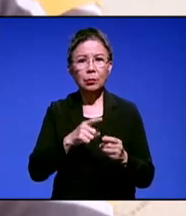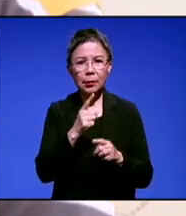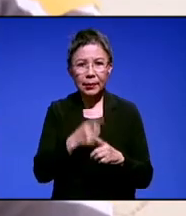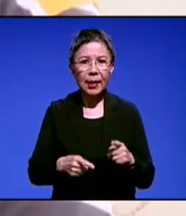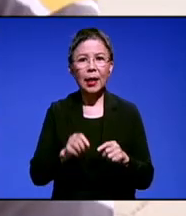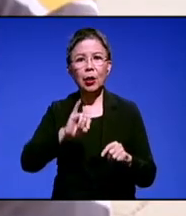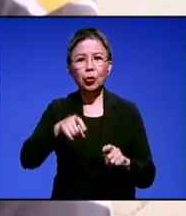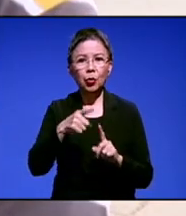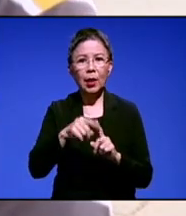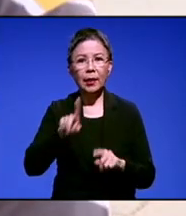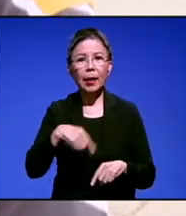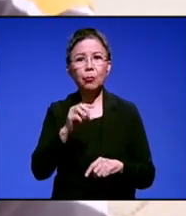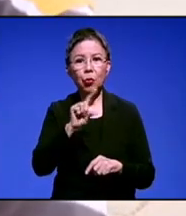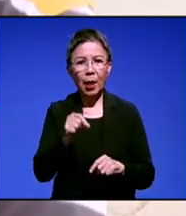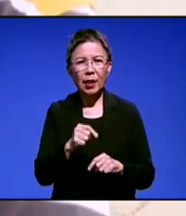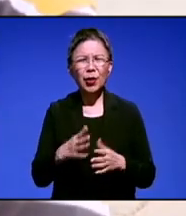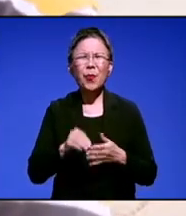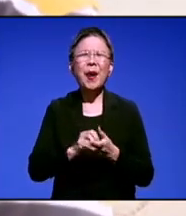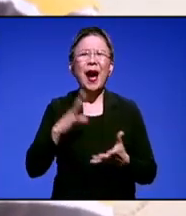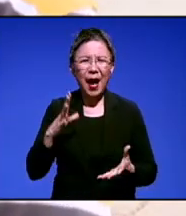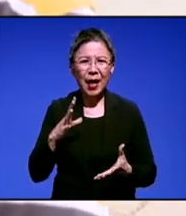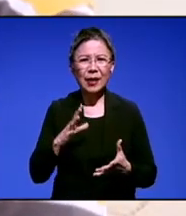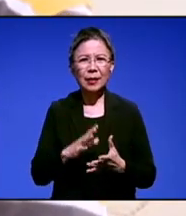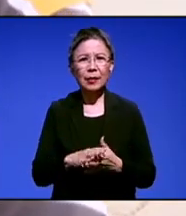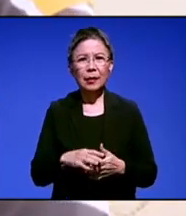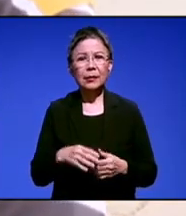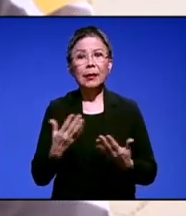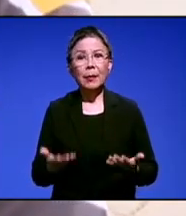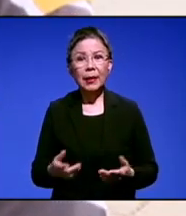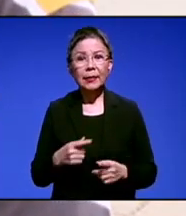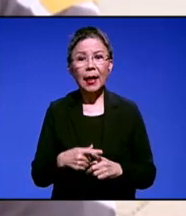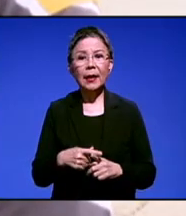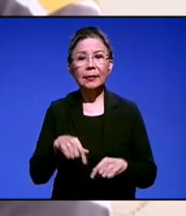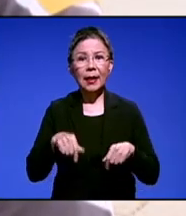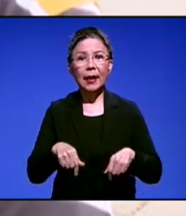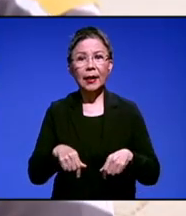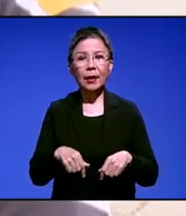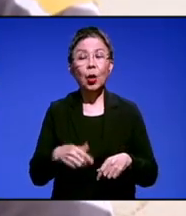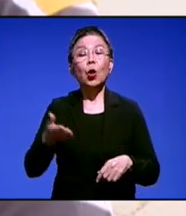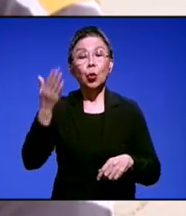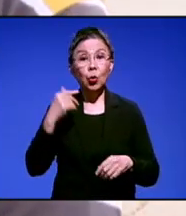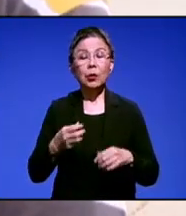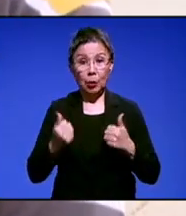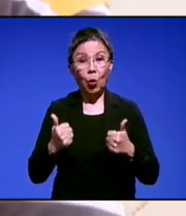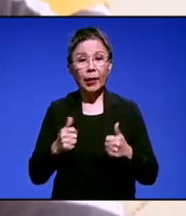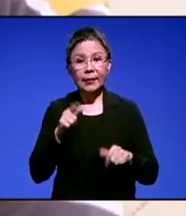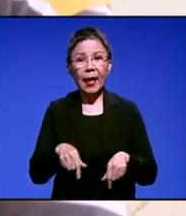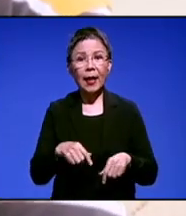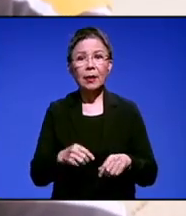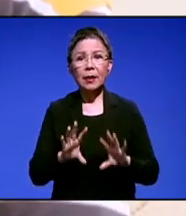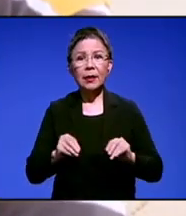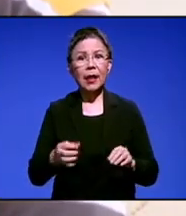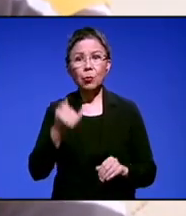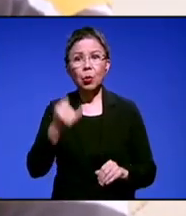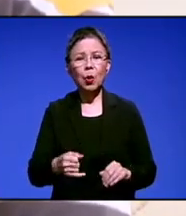Rp1.500.000. Ini paling mahal ya, rumah susun paling mahal, cuma kemarin-kemarin saya sanggup, kalau sekarang saya sudah nggak sanggup. Terus